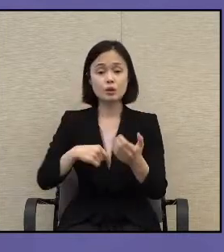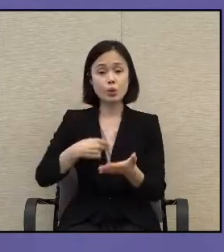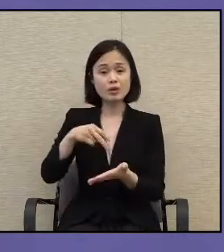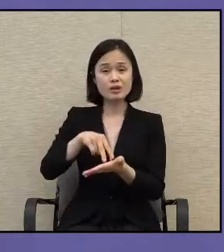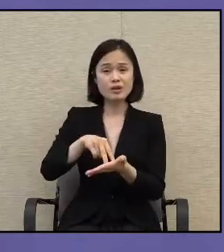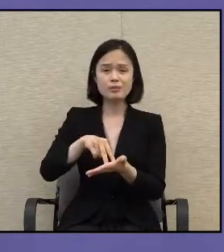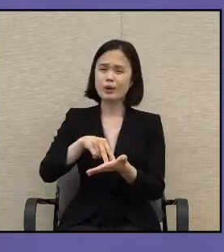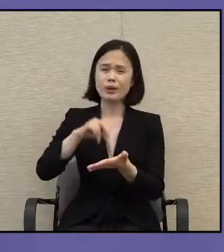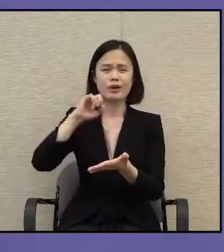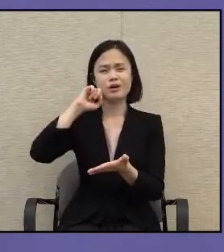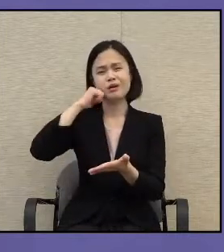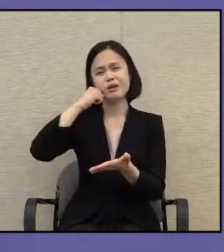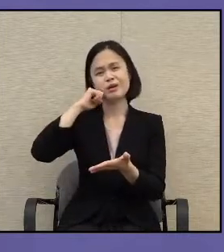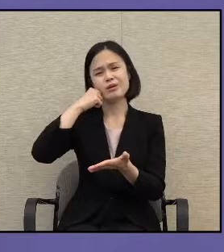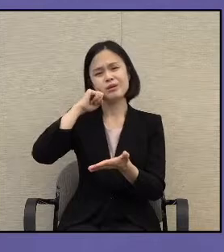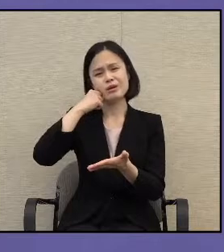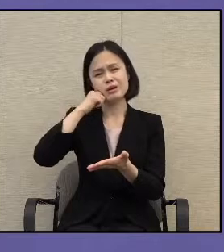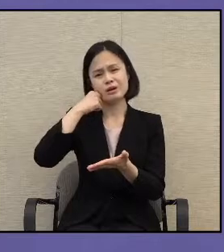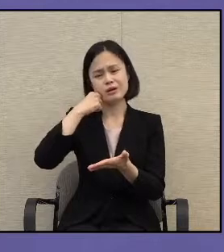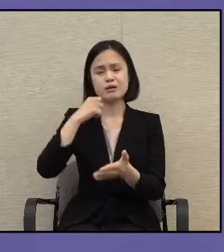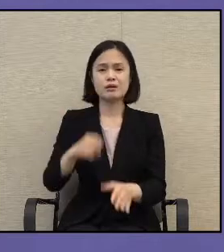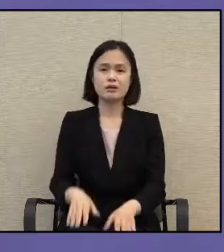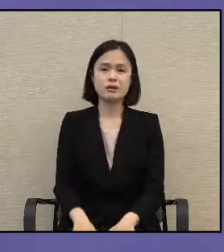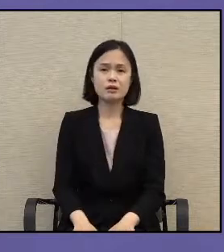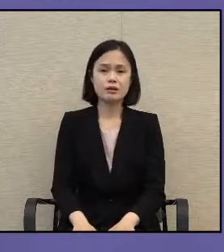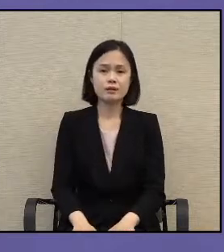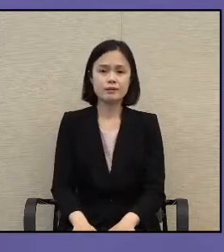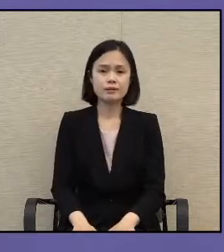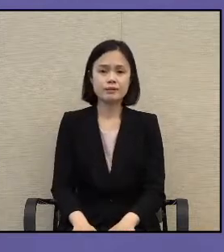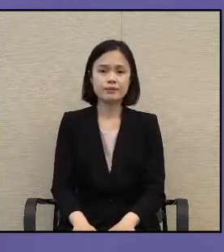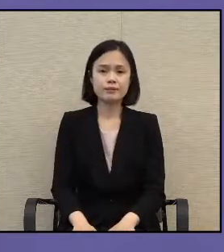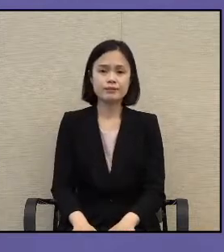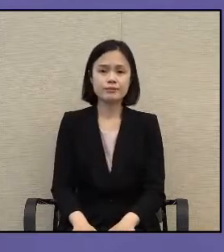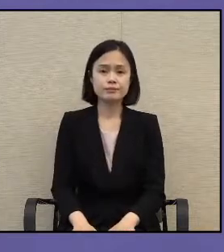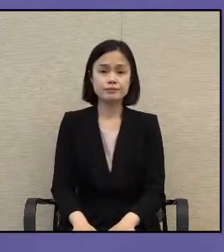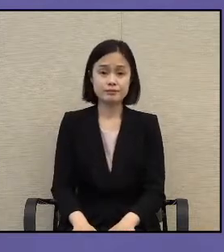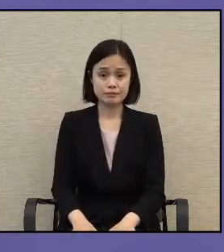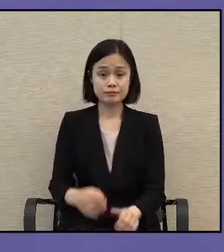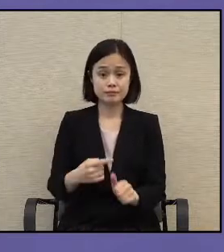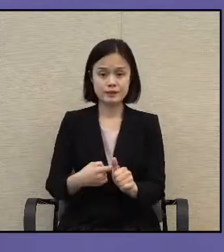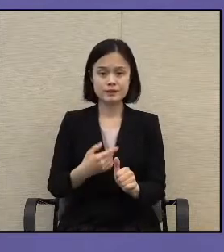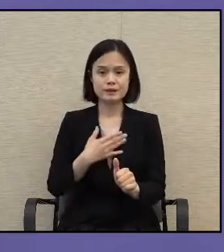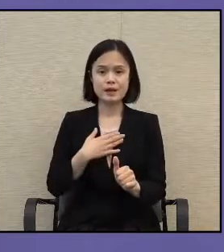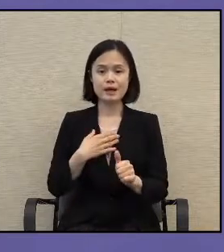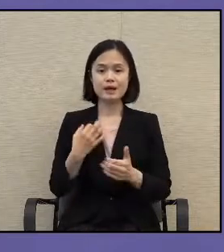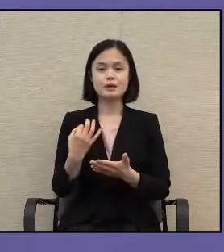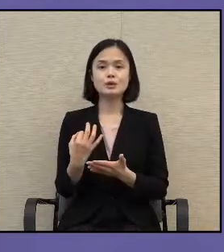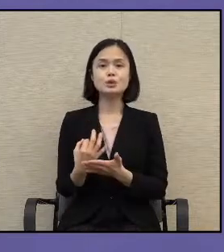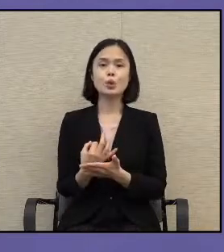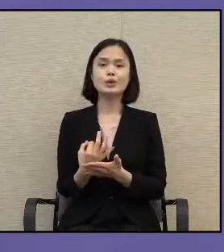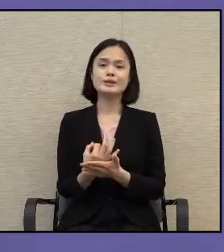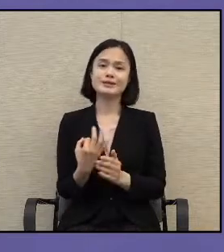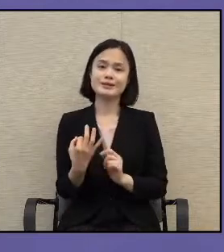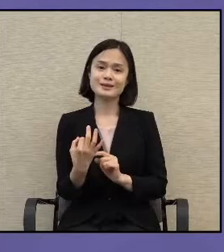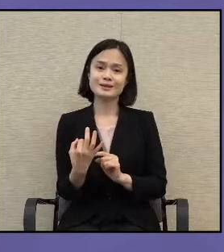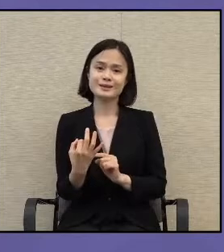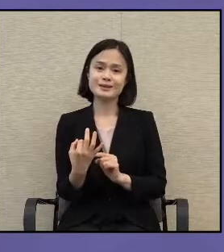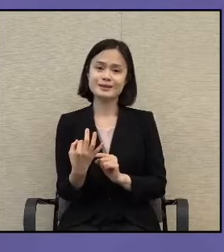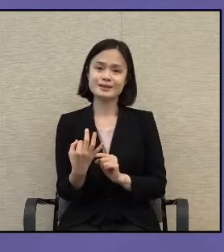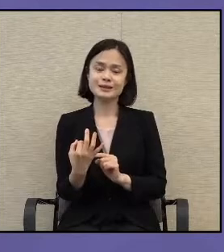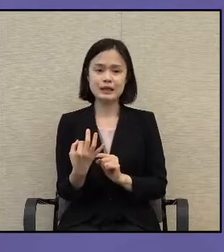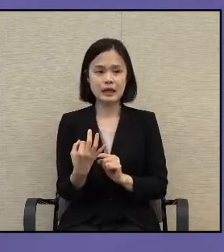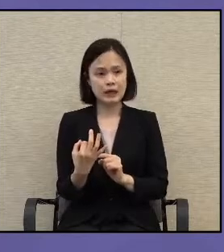것이, 이렇게 이제 트랜스퍼머니라고 하는 것을 통해서 본인들의 소득을 컨트롤 제너럴 포퓰레이션에 비해서는